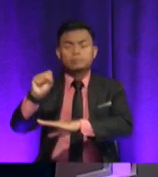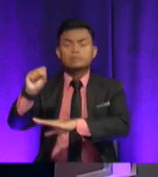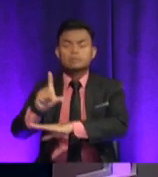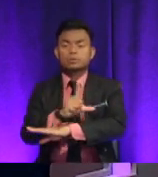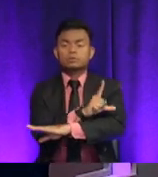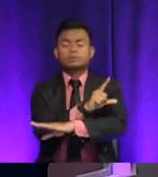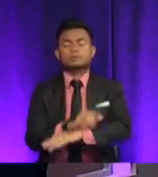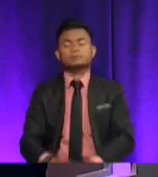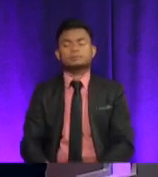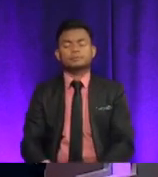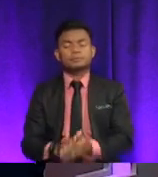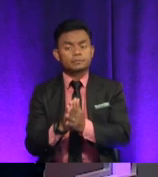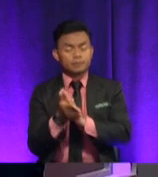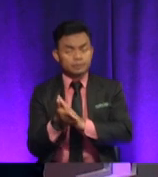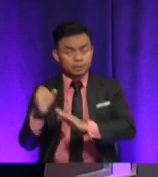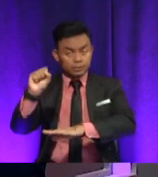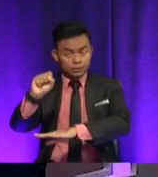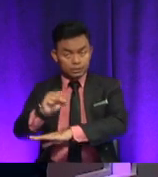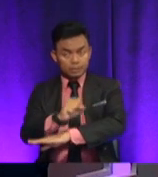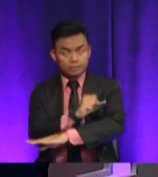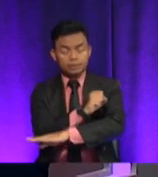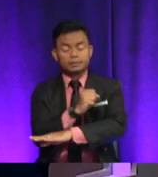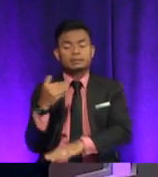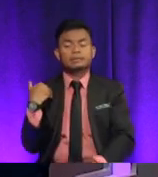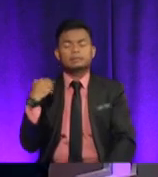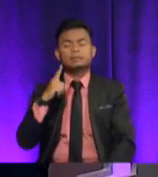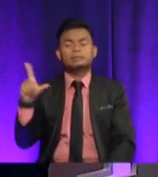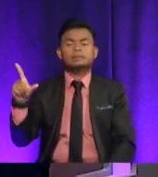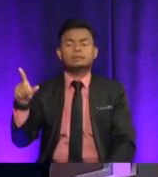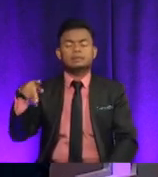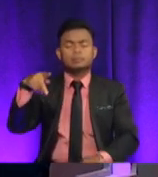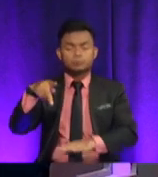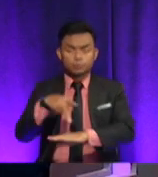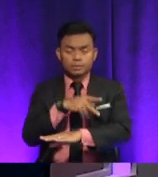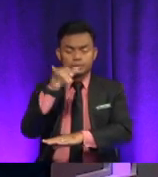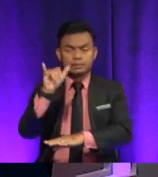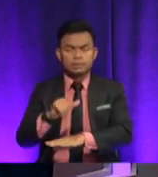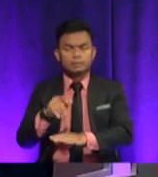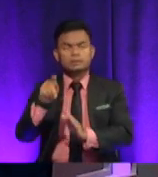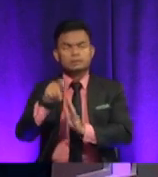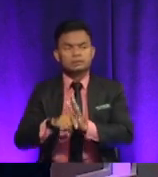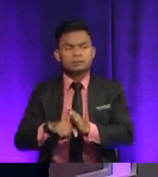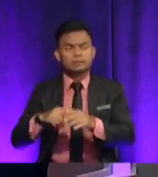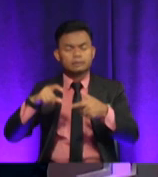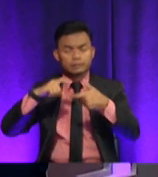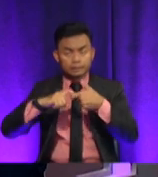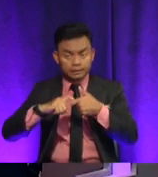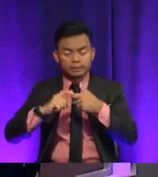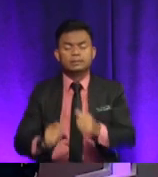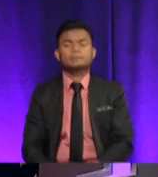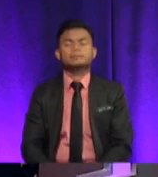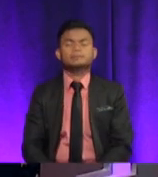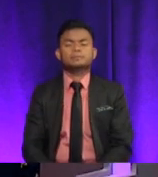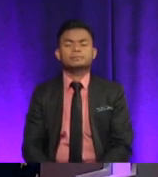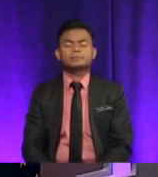bentuk syair ini dia merupakan puisi yang berbentuk terikat Oke puisi yang berbentuk cerita itu yang pertama